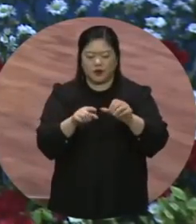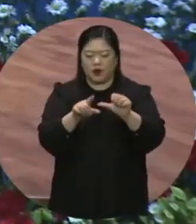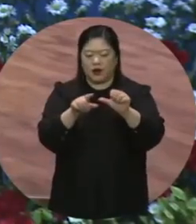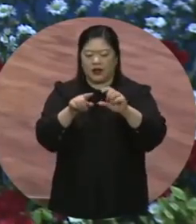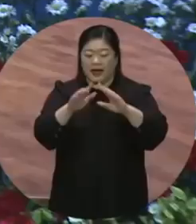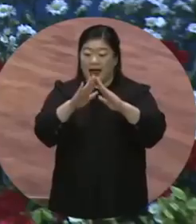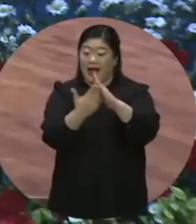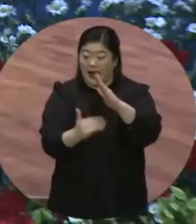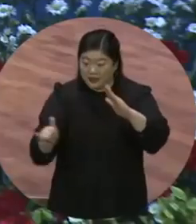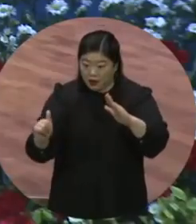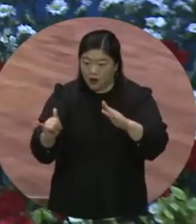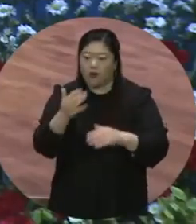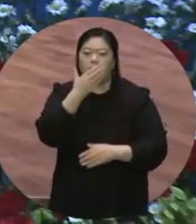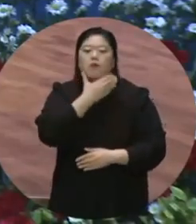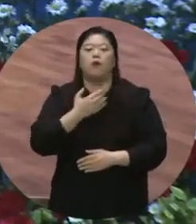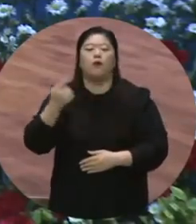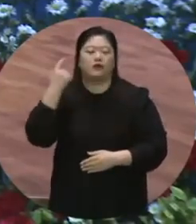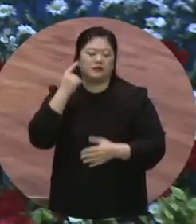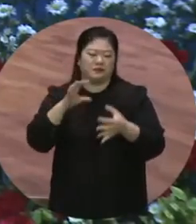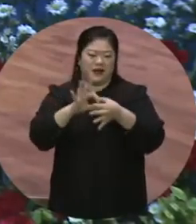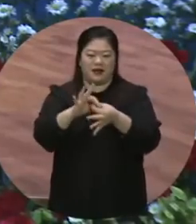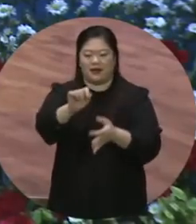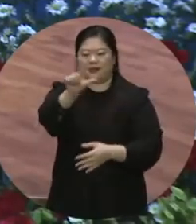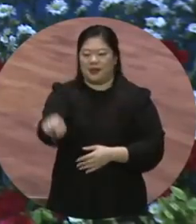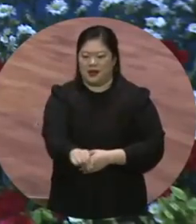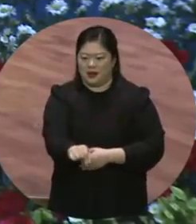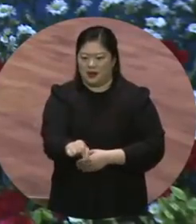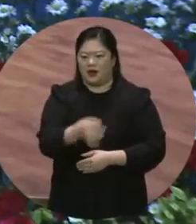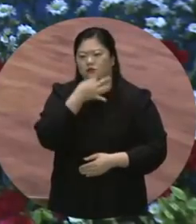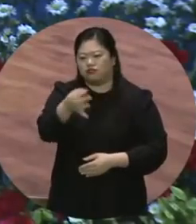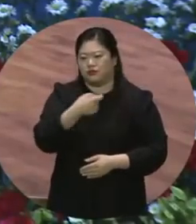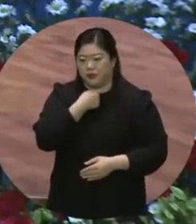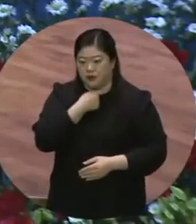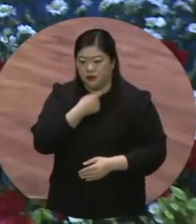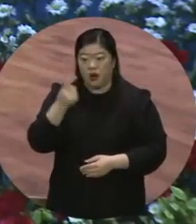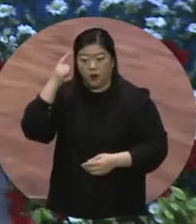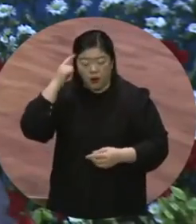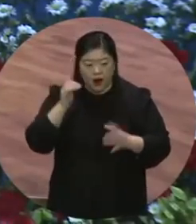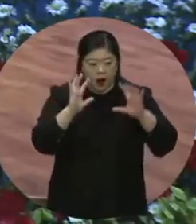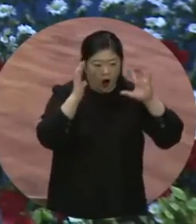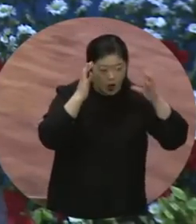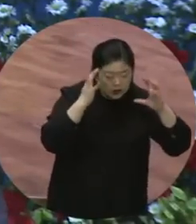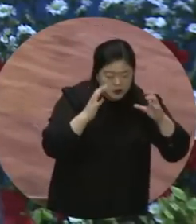가정 복음의 달이다. 가정을 복음화하는 그러한